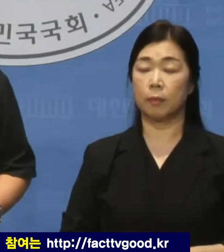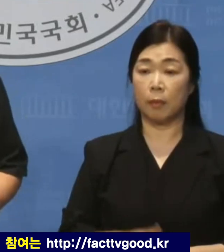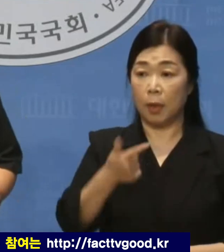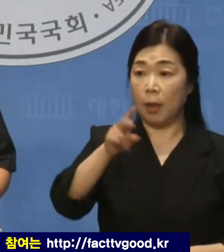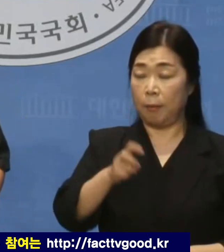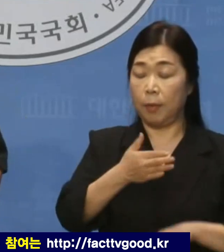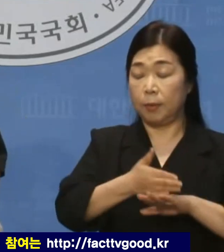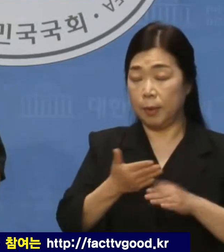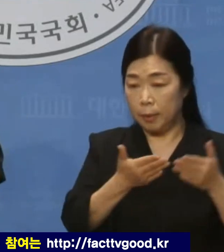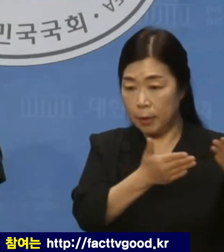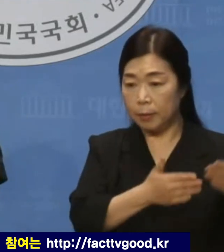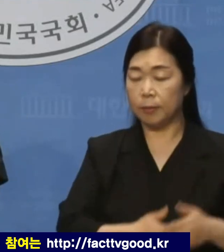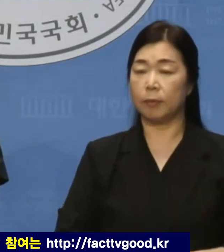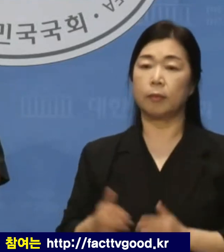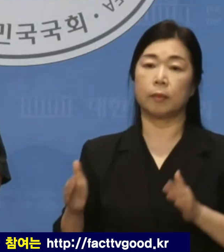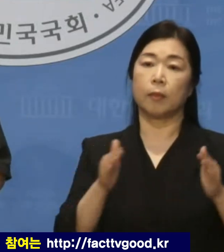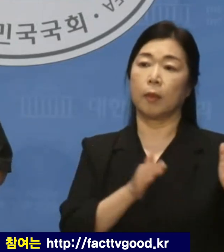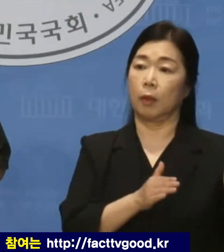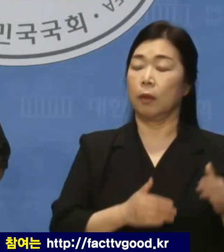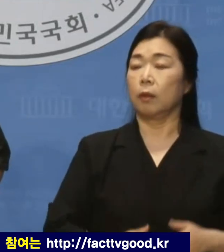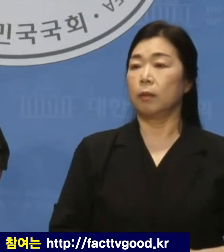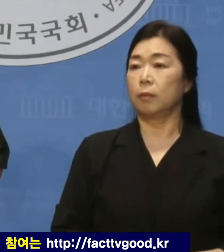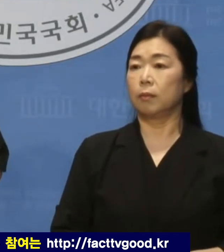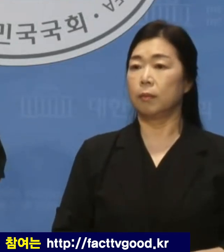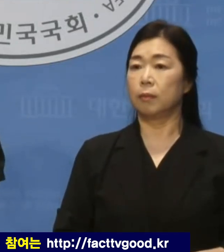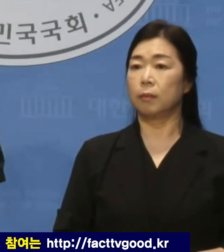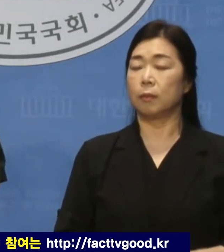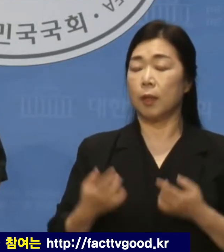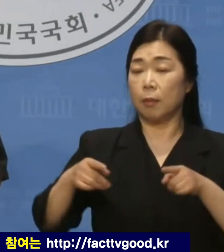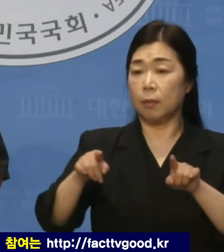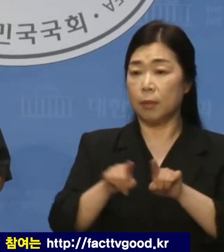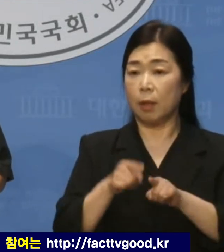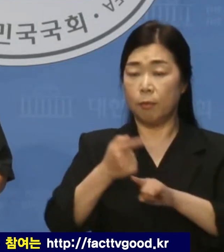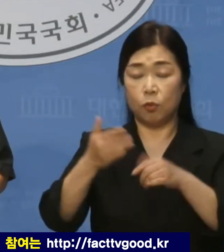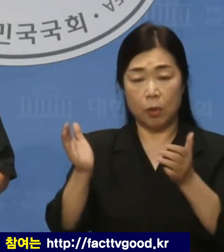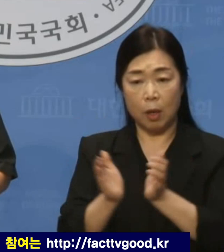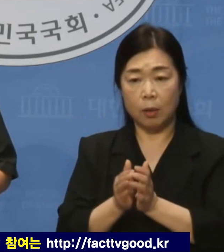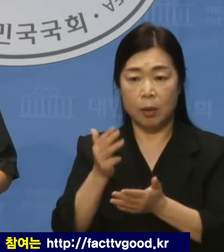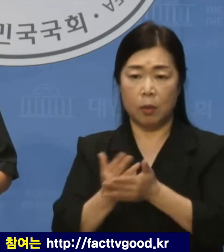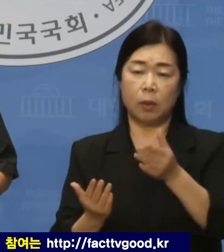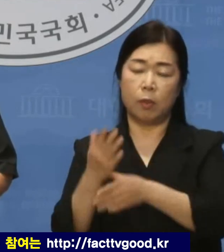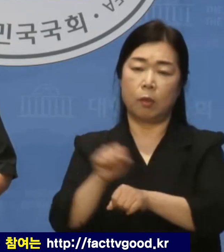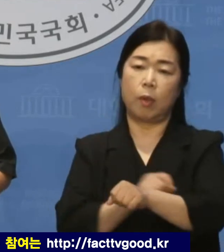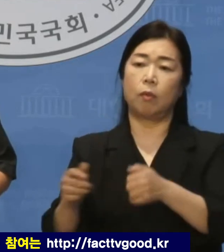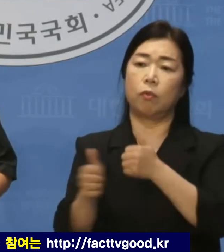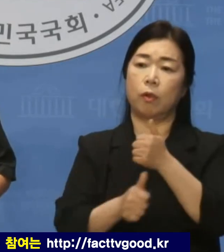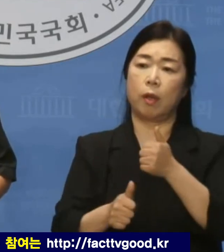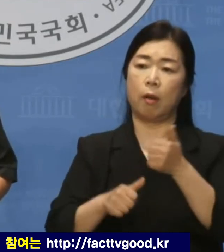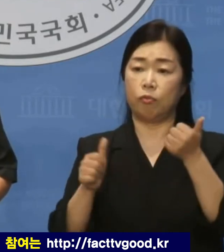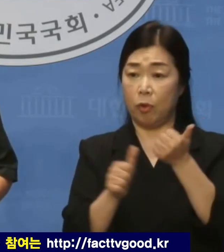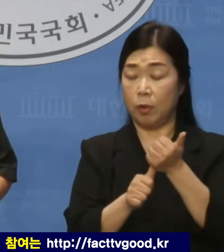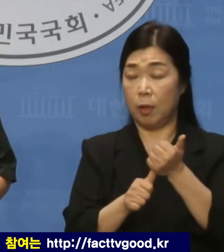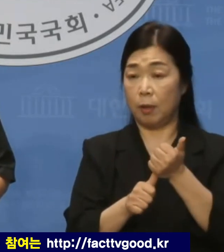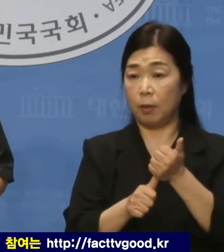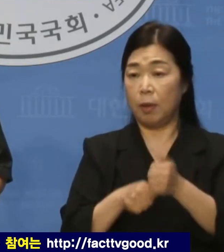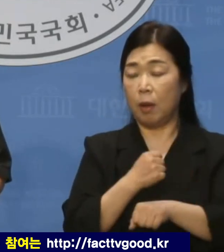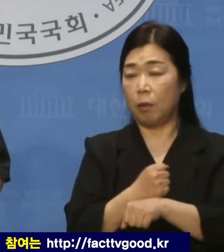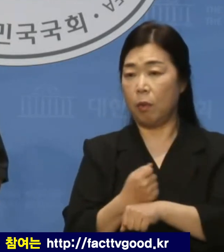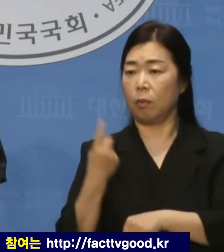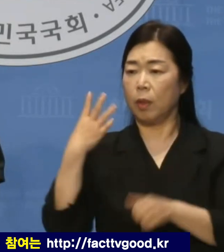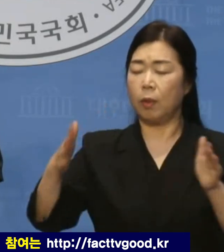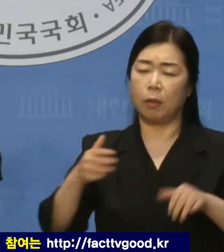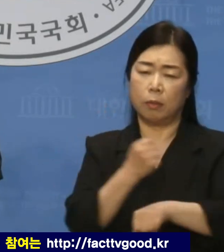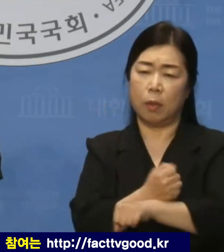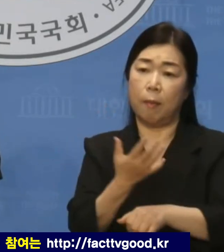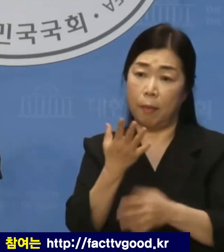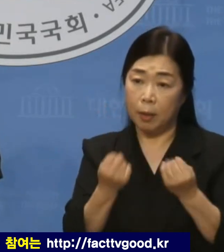남희진 위원장님 감사합니다. 다음은 같은 그 더불어민주당 이태원 참사 특별위원회 또 부위원장으로 그동안에도 많은